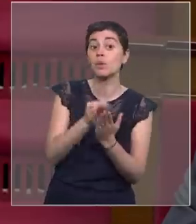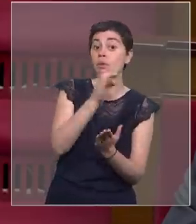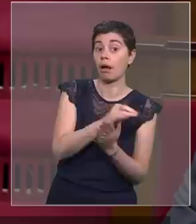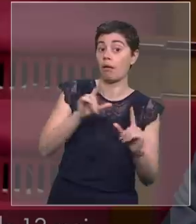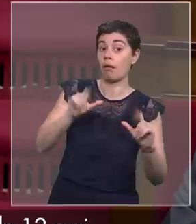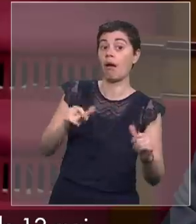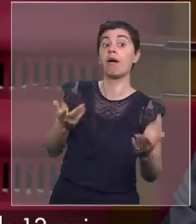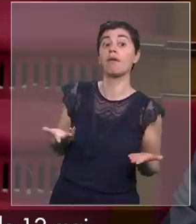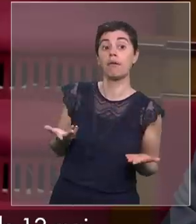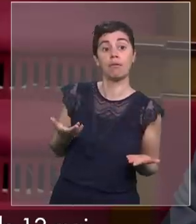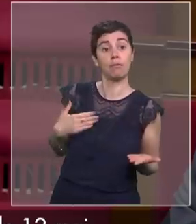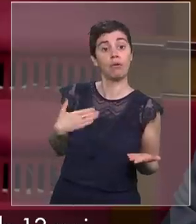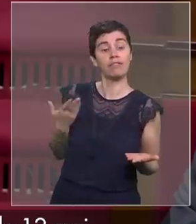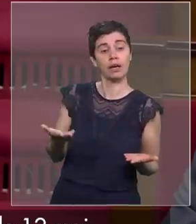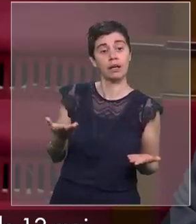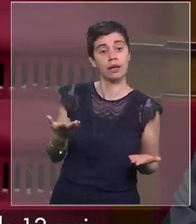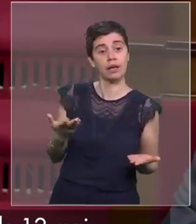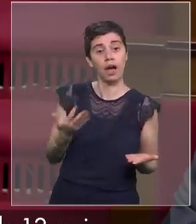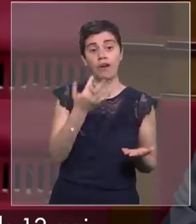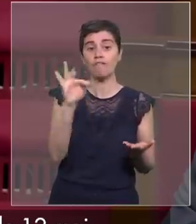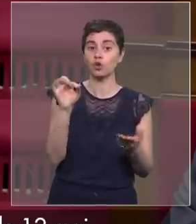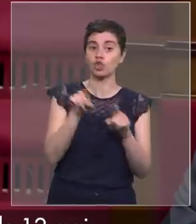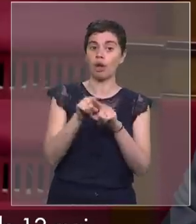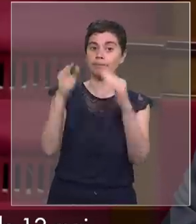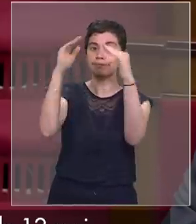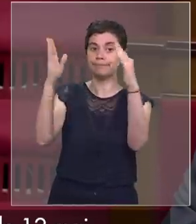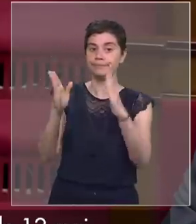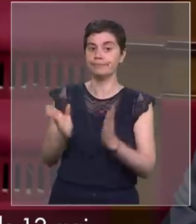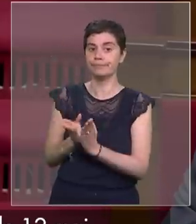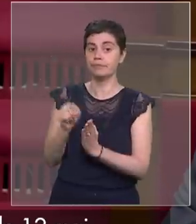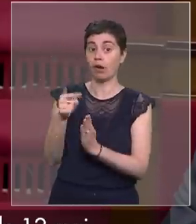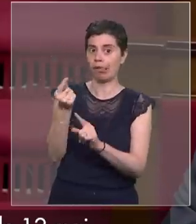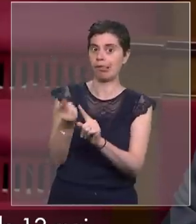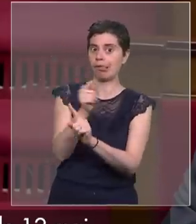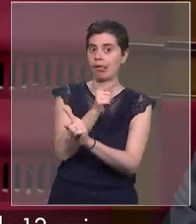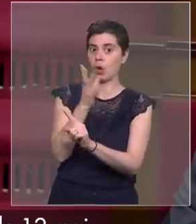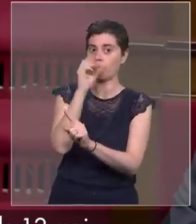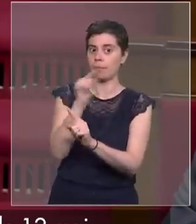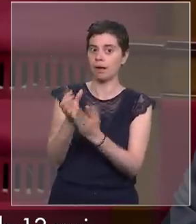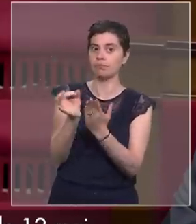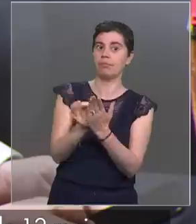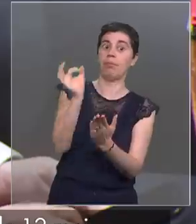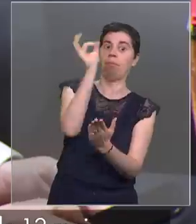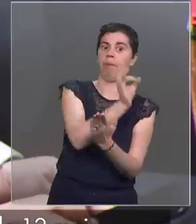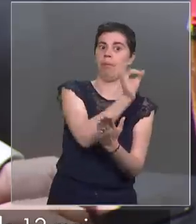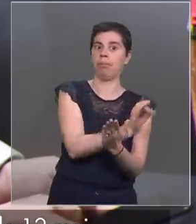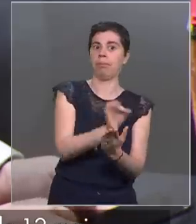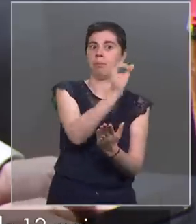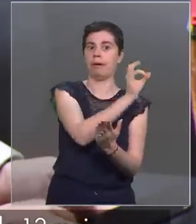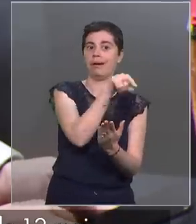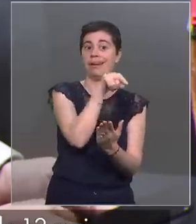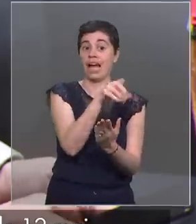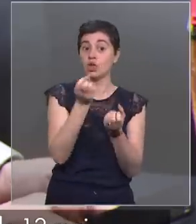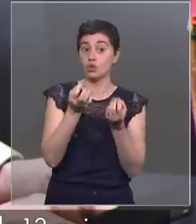que cette France, elle n'est pas qu'hexagonale, elle a une géométrie bien plus vaste que le simple hexagone, géométrie qu'on a tendance